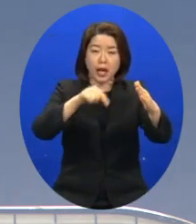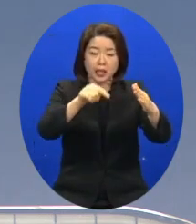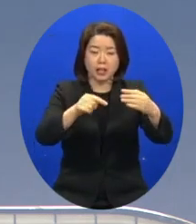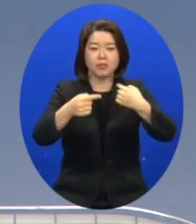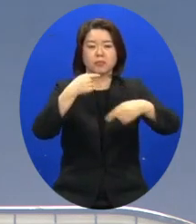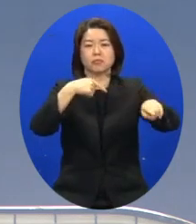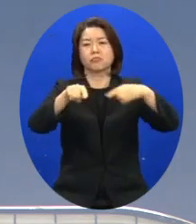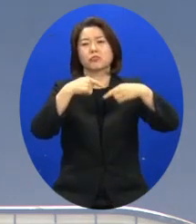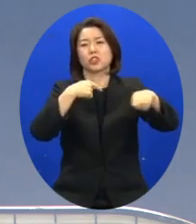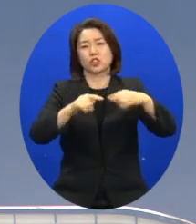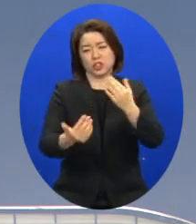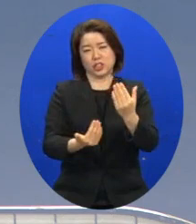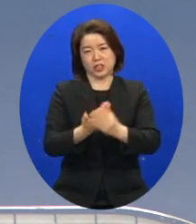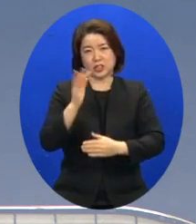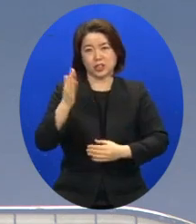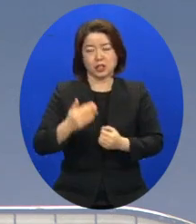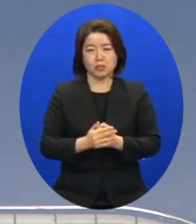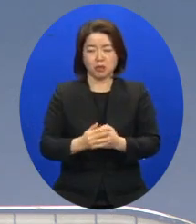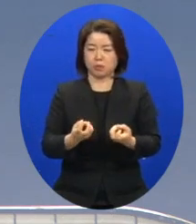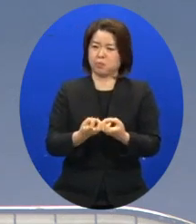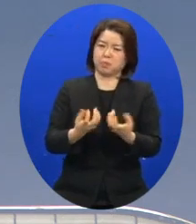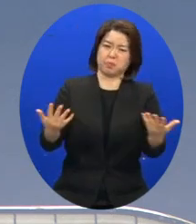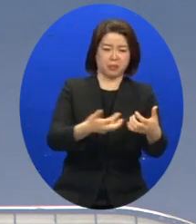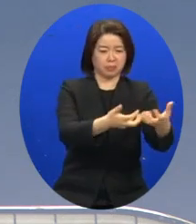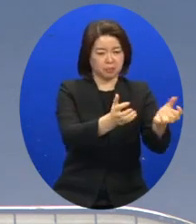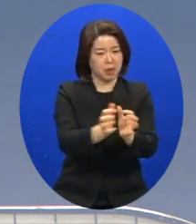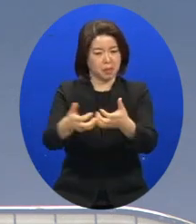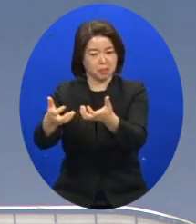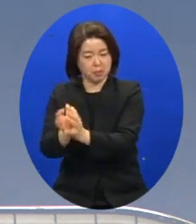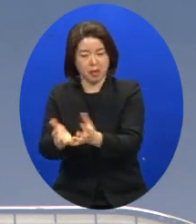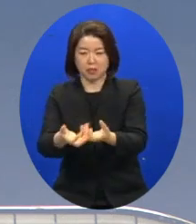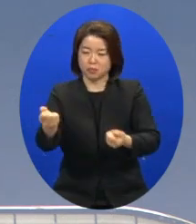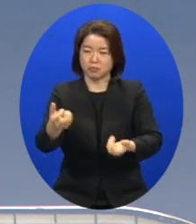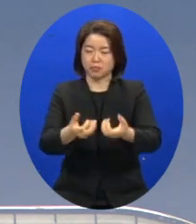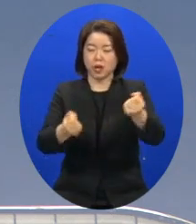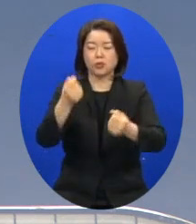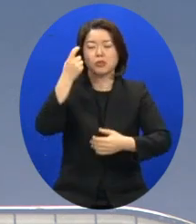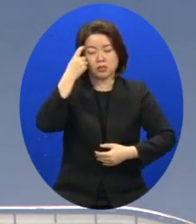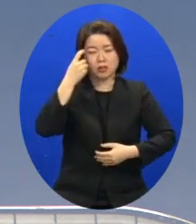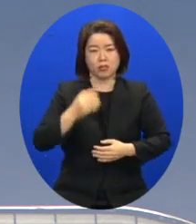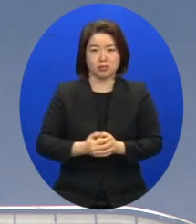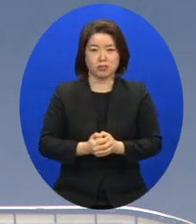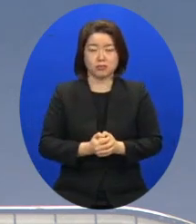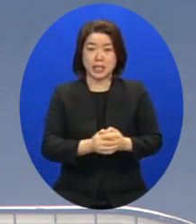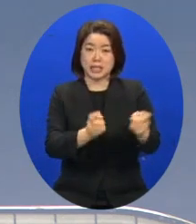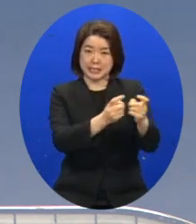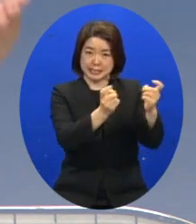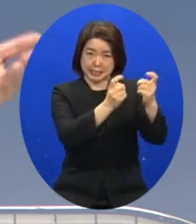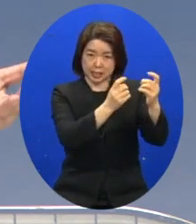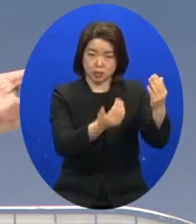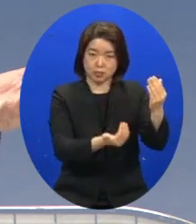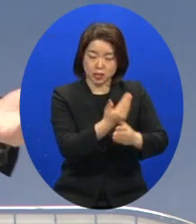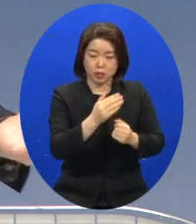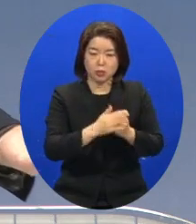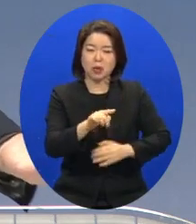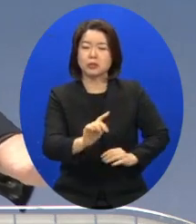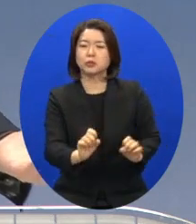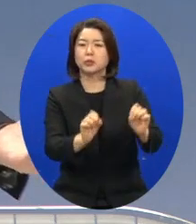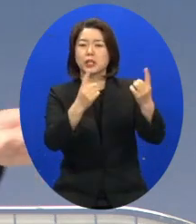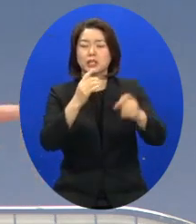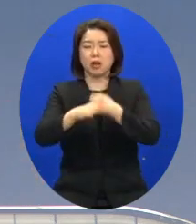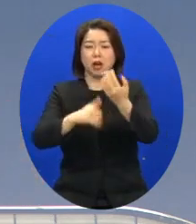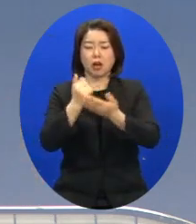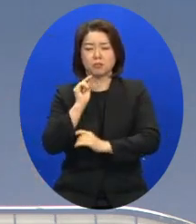어쩔 수 없이 교회도 타가 나누어 진다 고 생각하는 거죠 싸움이 생기고 그로 인해서 하나님의 영광이